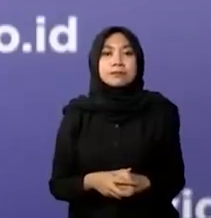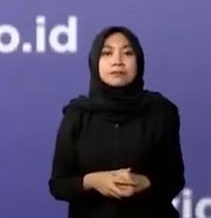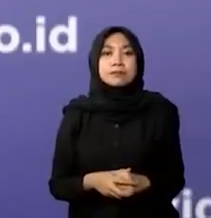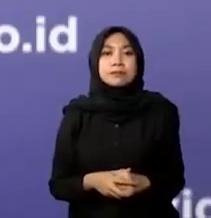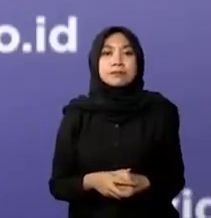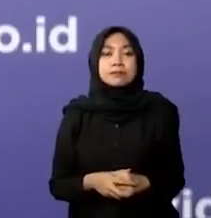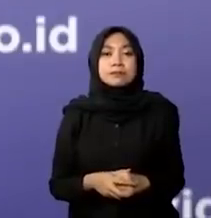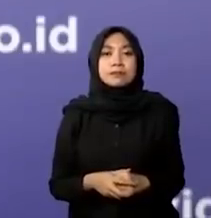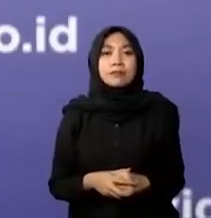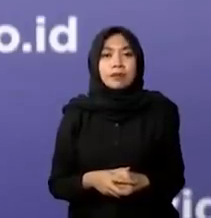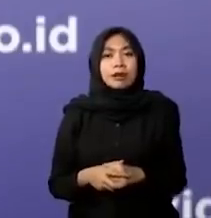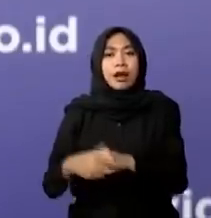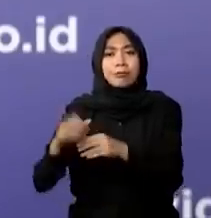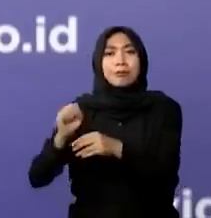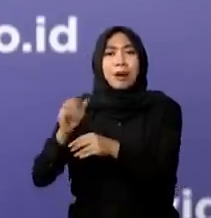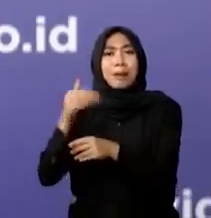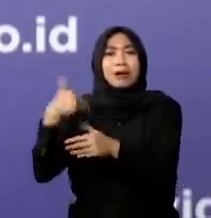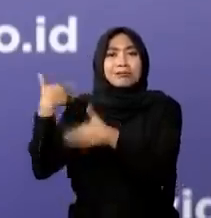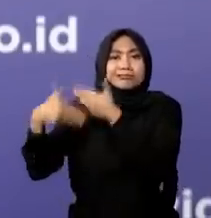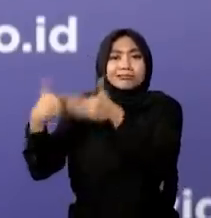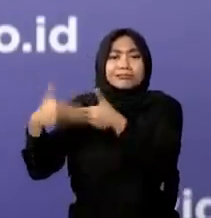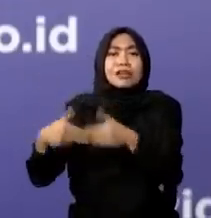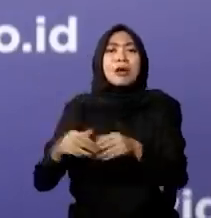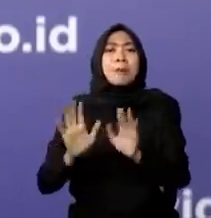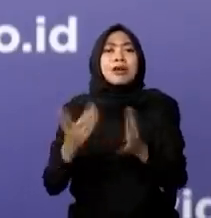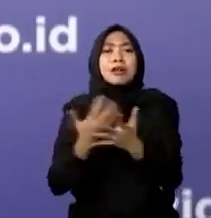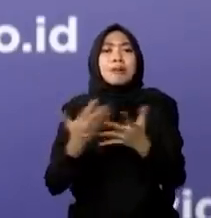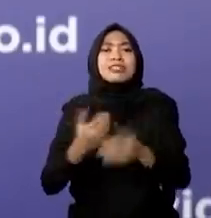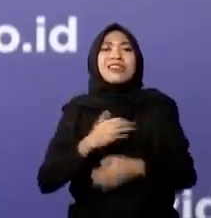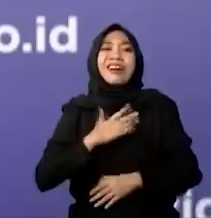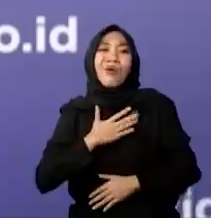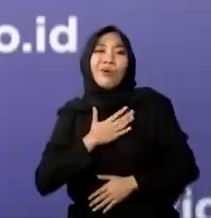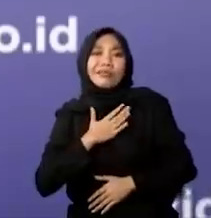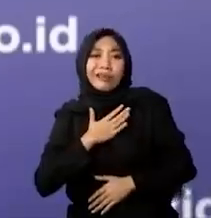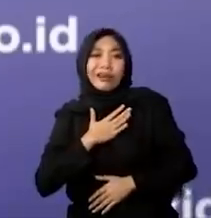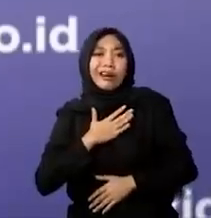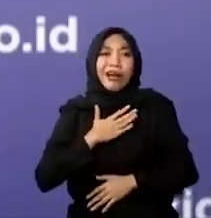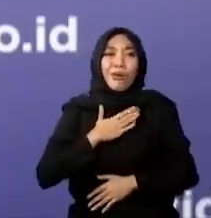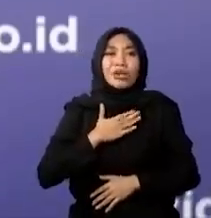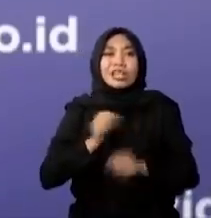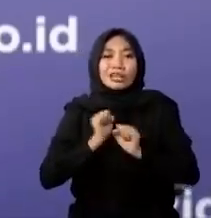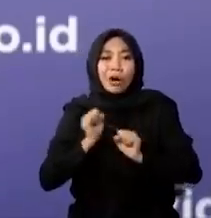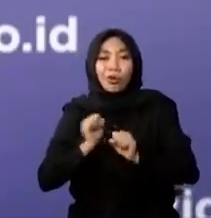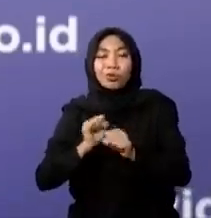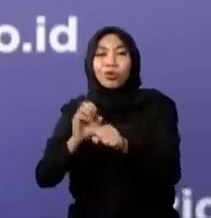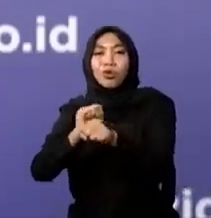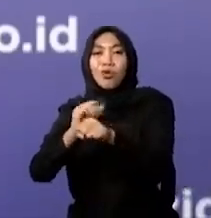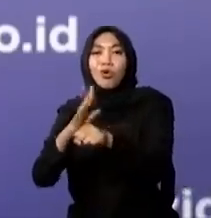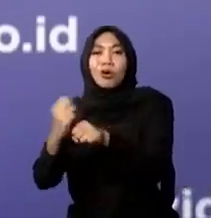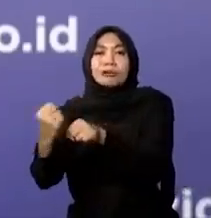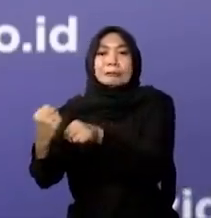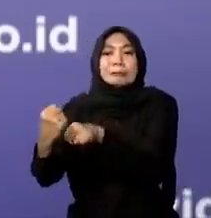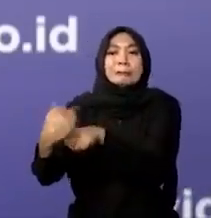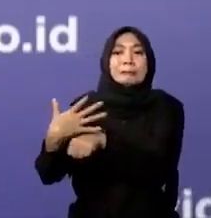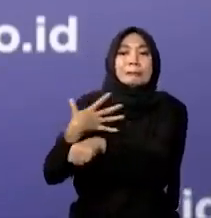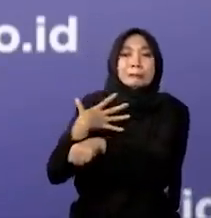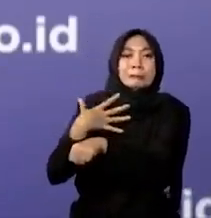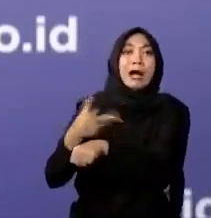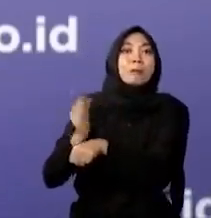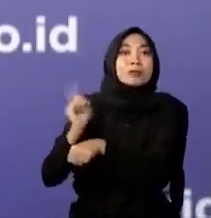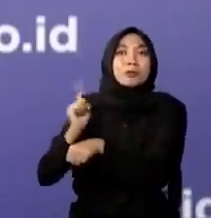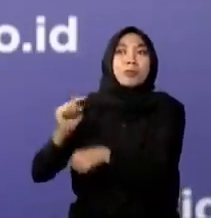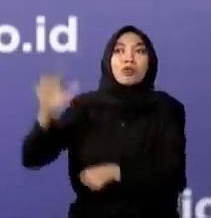kekhawatiran masyarakat terkait dengan sebaran Penyakit ini yang diterjemahkan bisa di